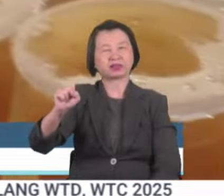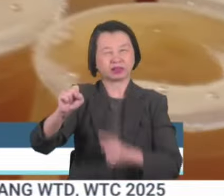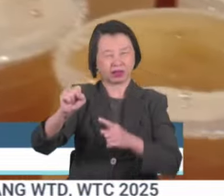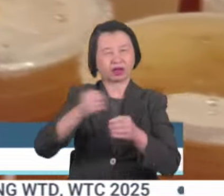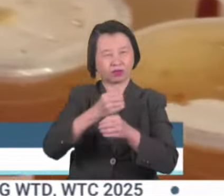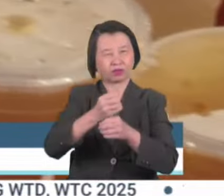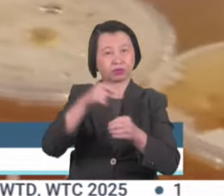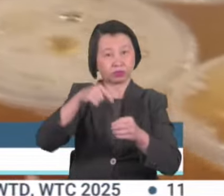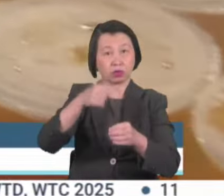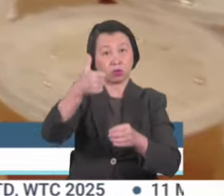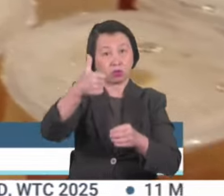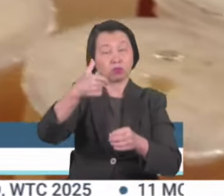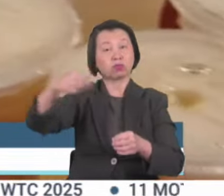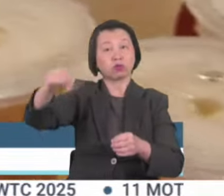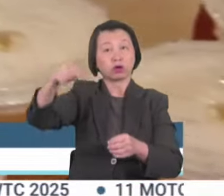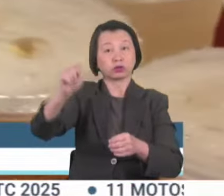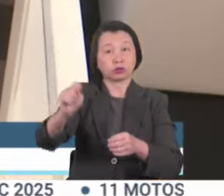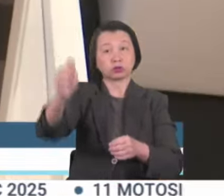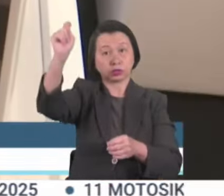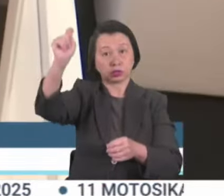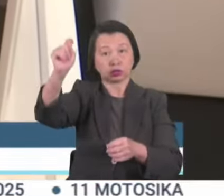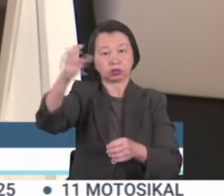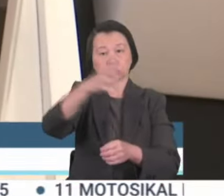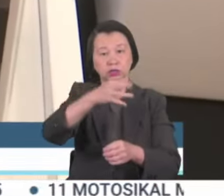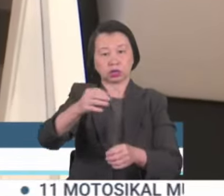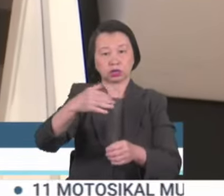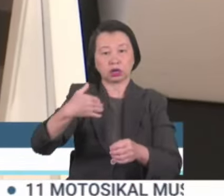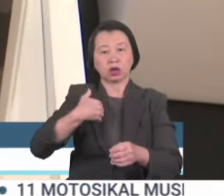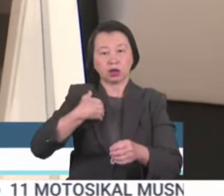sangat berkualiti tinggi dan